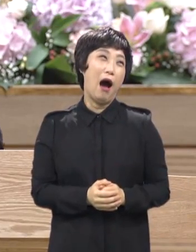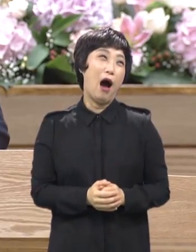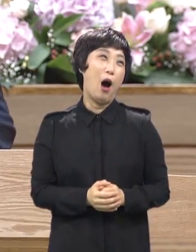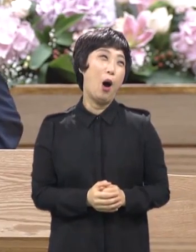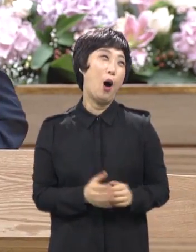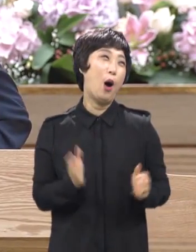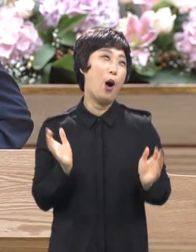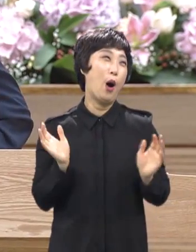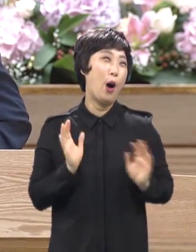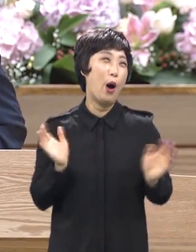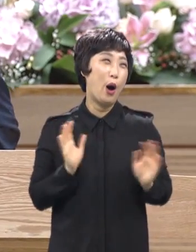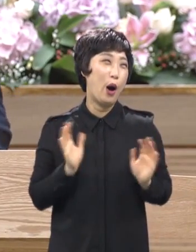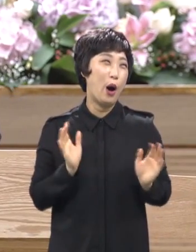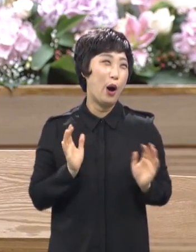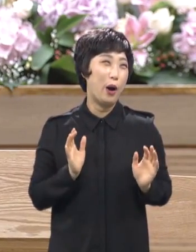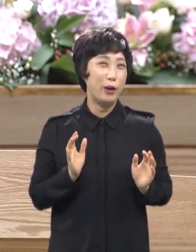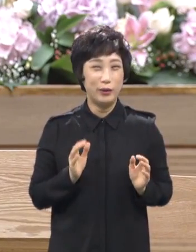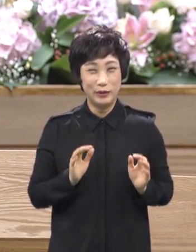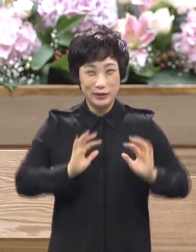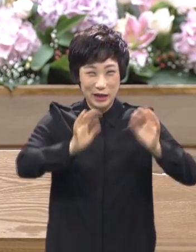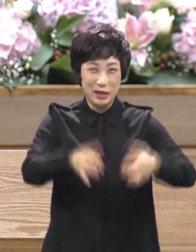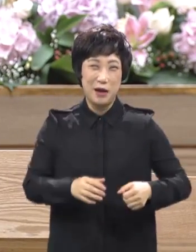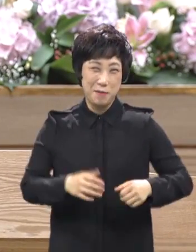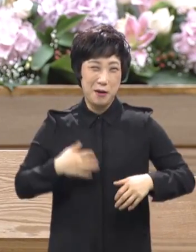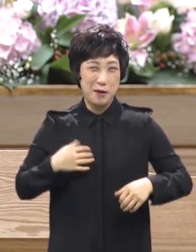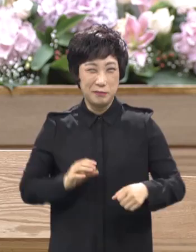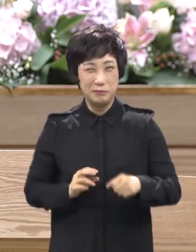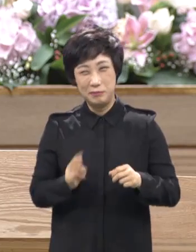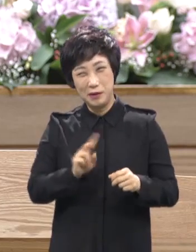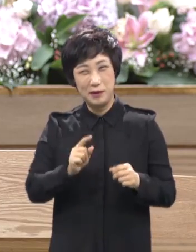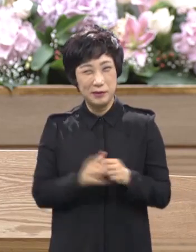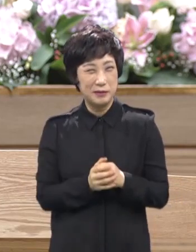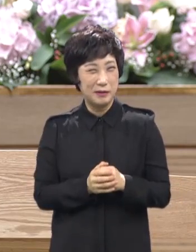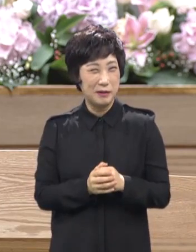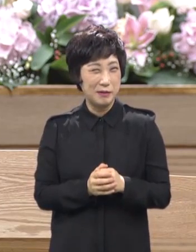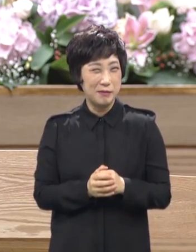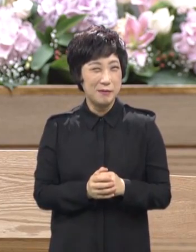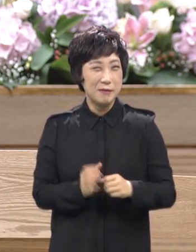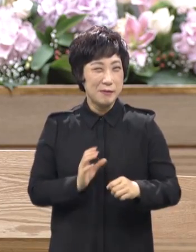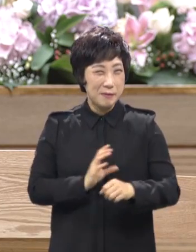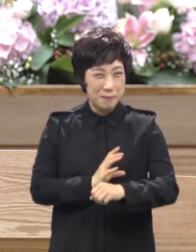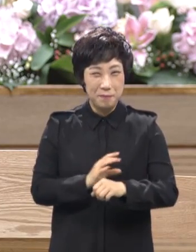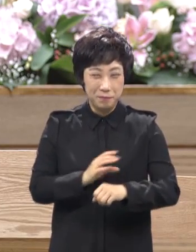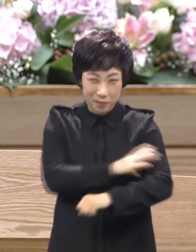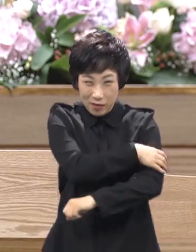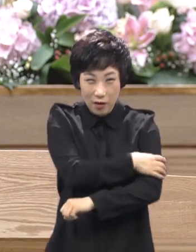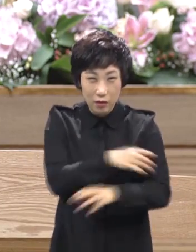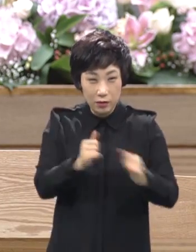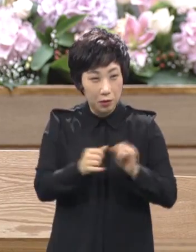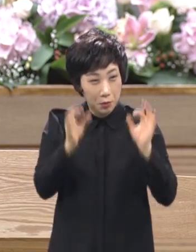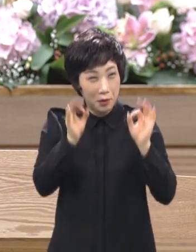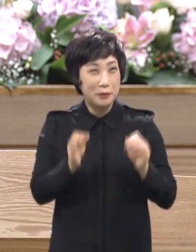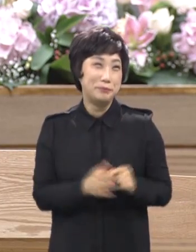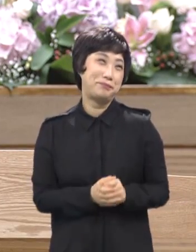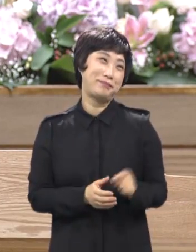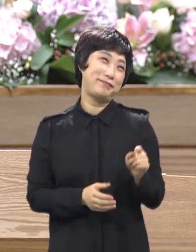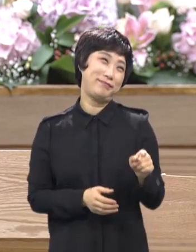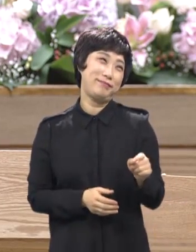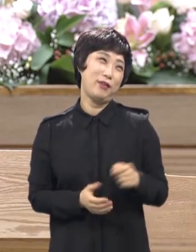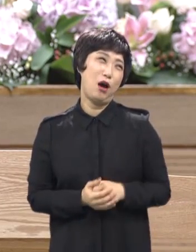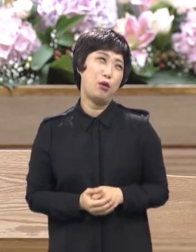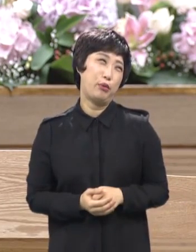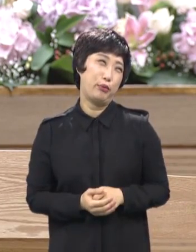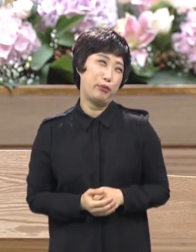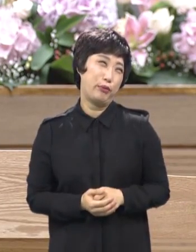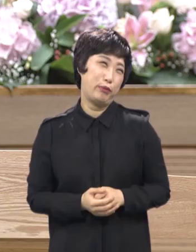아주 이 세상을 자기 마음대로 누비고 왔다 갔다 하는 사람들을 바라보며 이야, 저 사람은